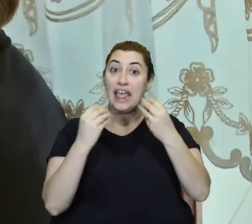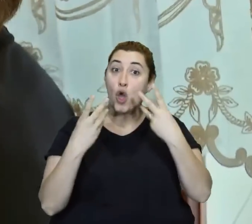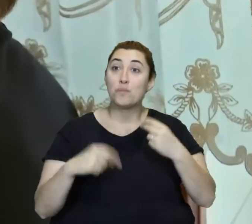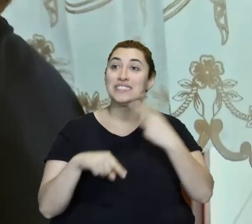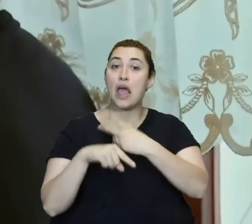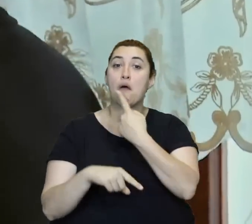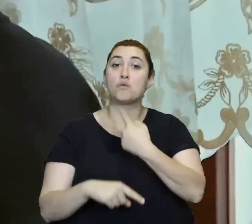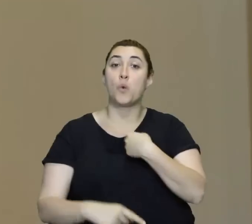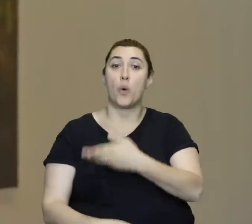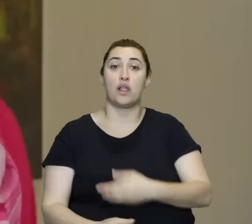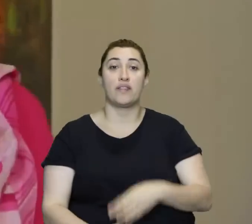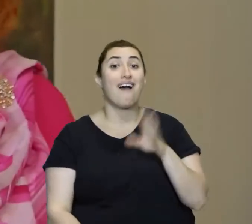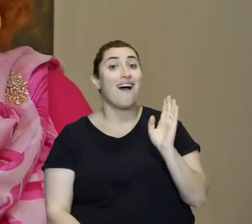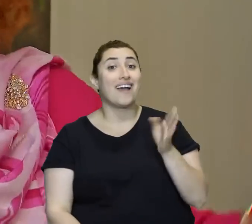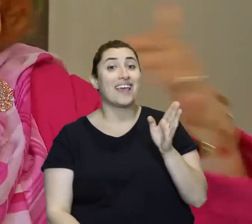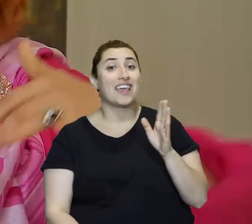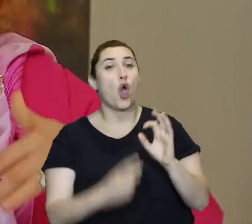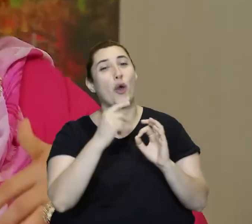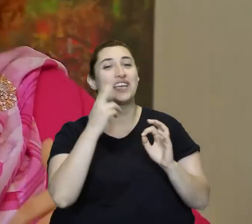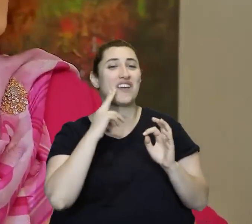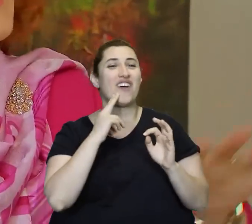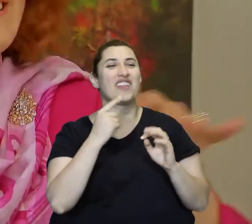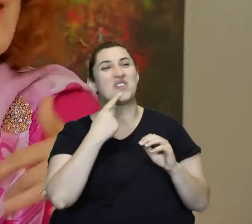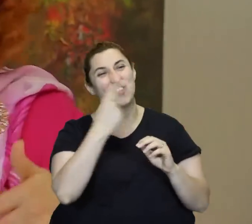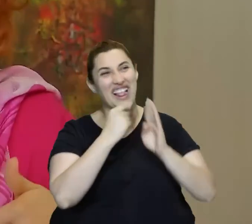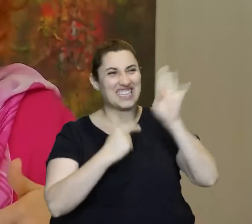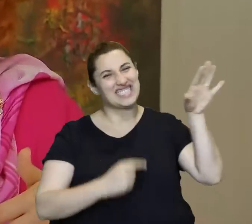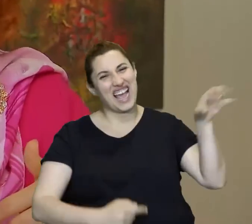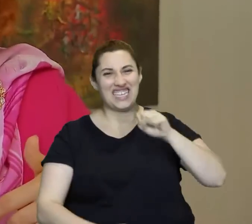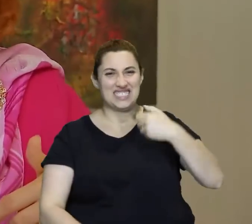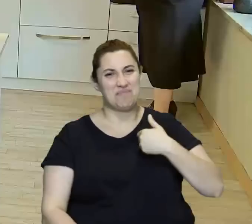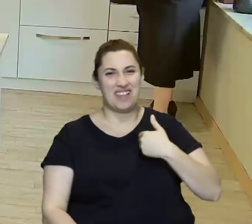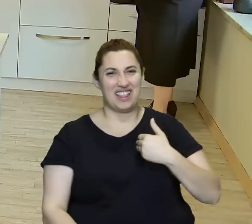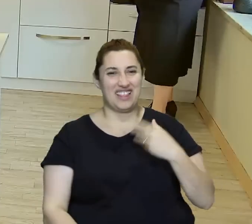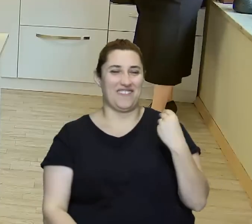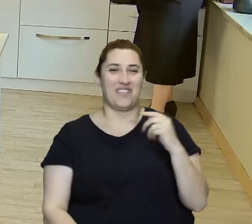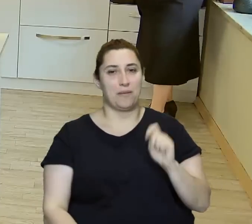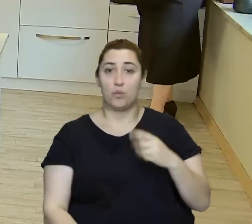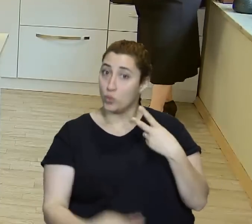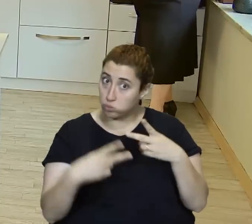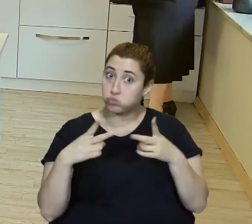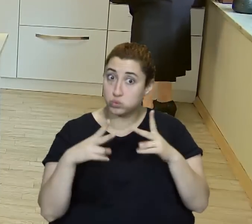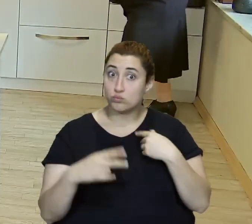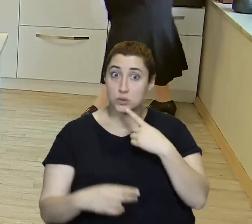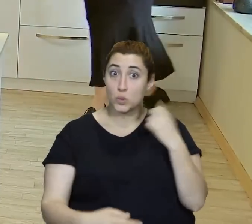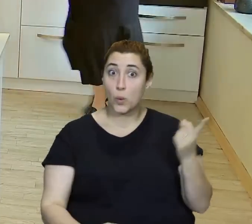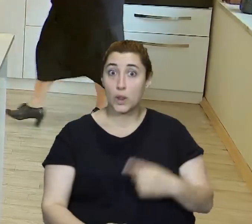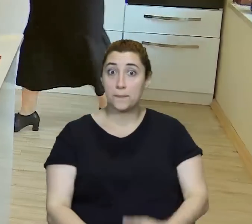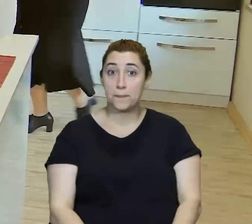Zehra Hanım kızım söylemişti. Ay, Ökkeş Efendi aktara gittiğinde alsa ya bana bari. Ne güzel olur. Ay, olur tabii,